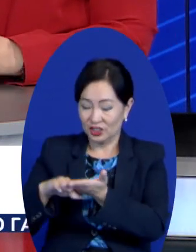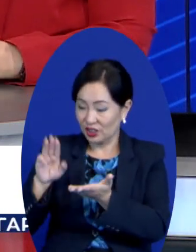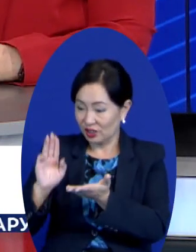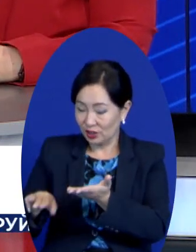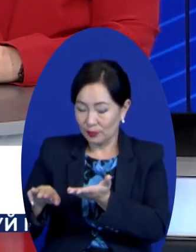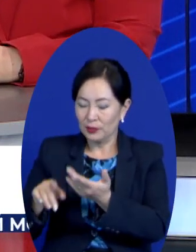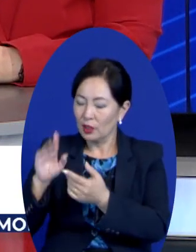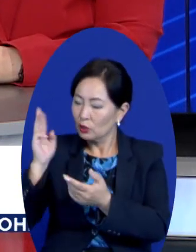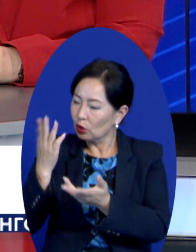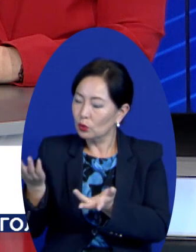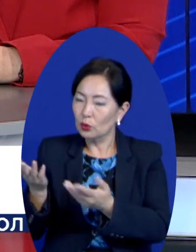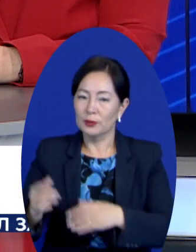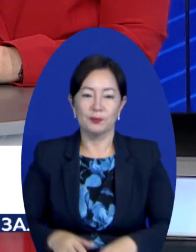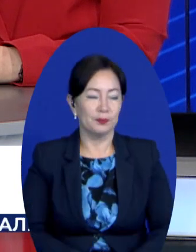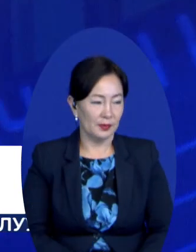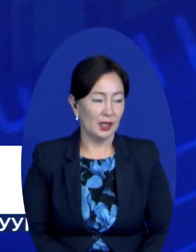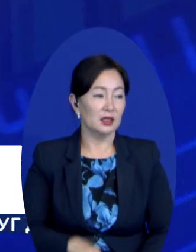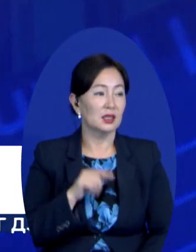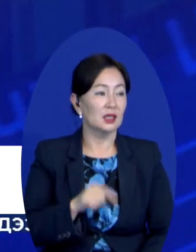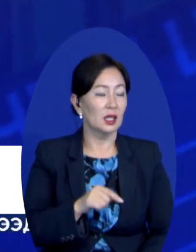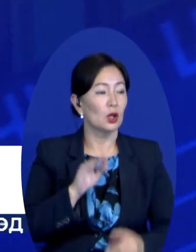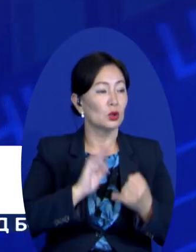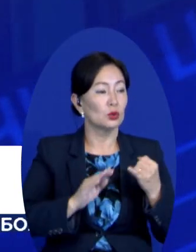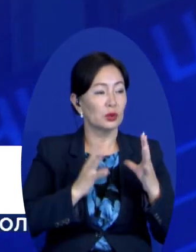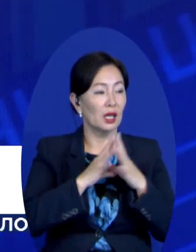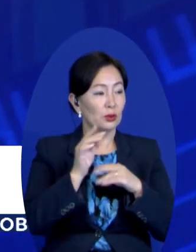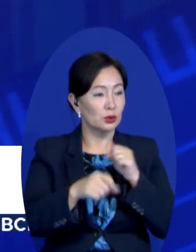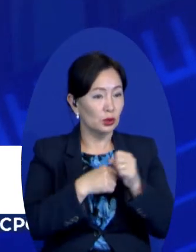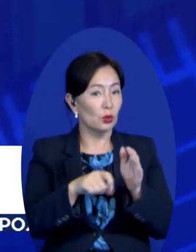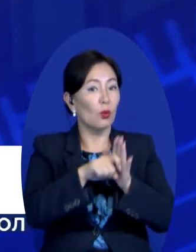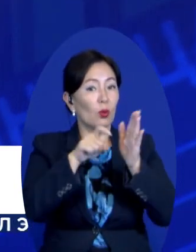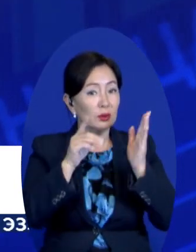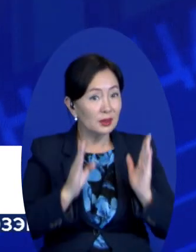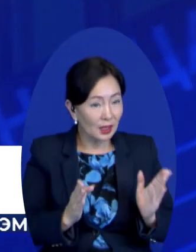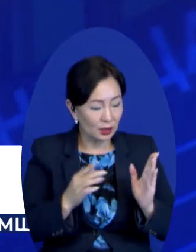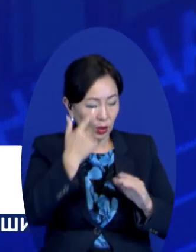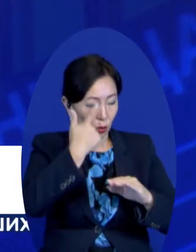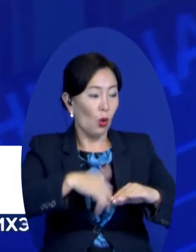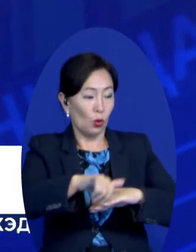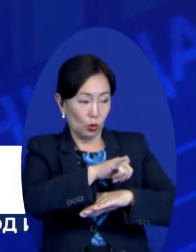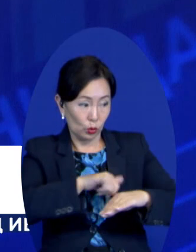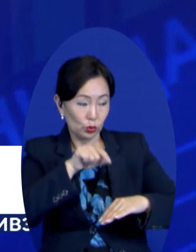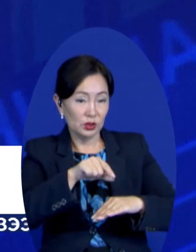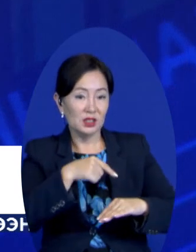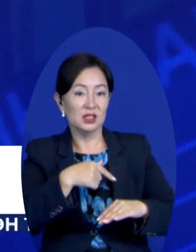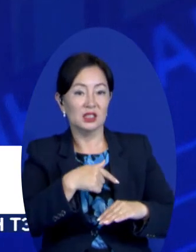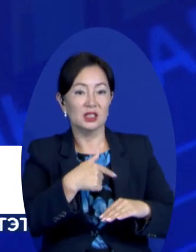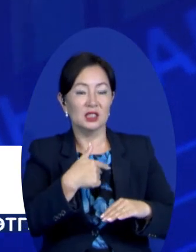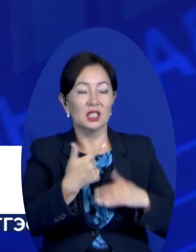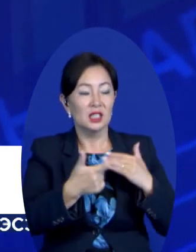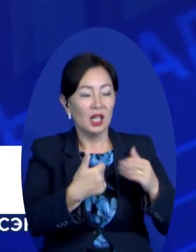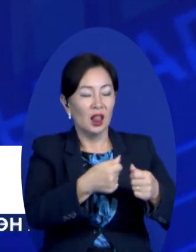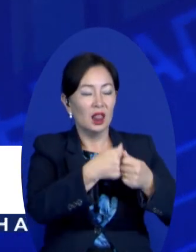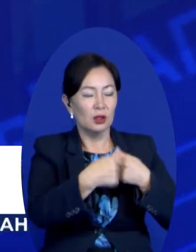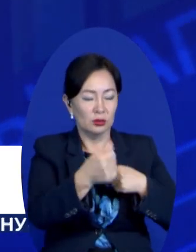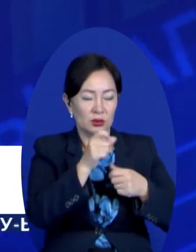асуудлууд тодорхойлсон бол. Тэгэл байхаа. Тэгэхээр ер нь сүүлийн 10 жил бол за Монгол улсын одоо яг татрын хэллээ гол экспортын